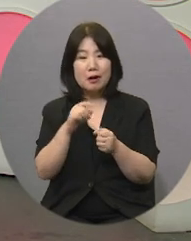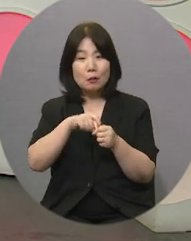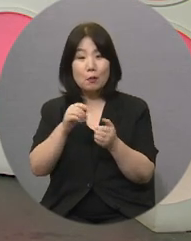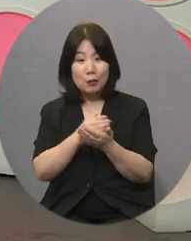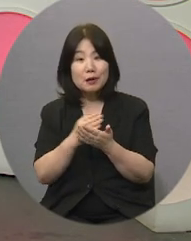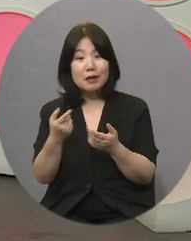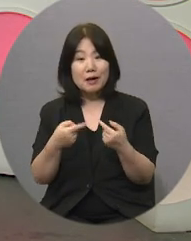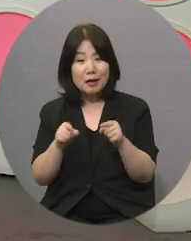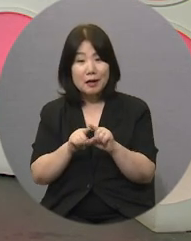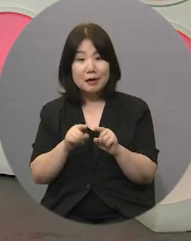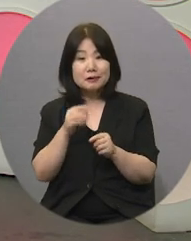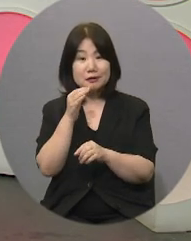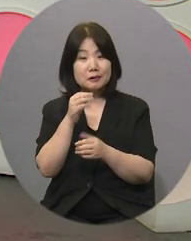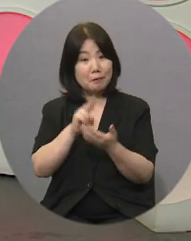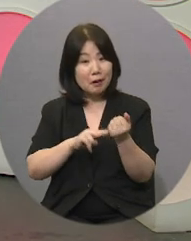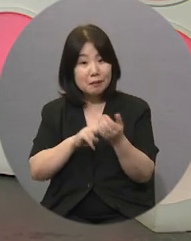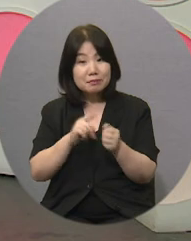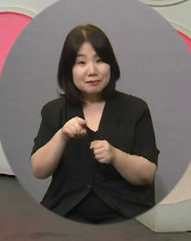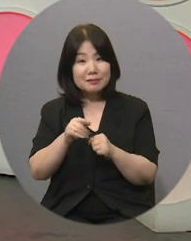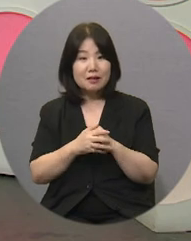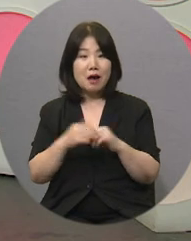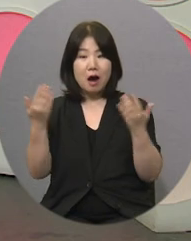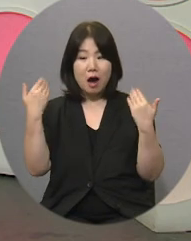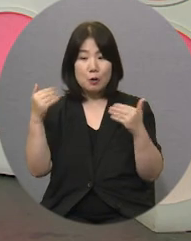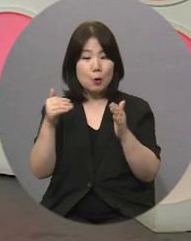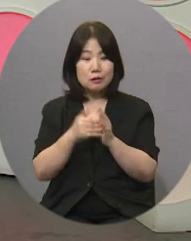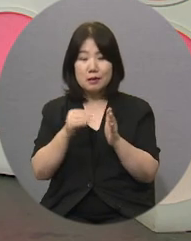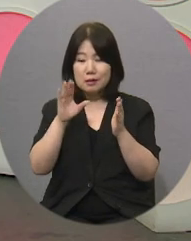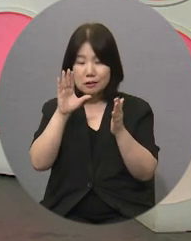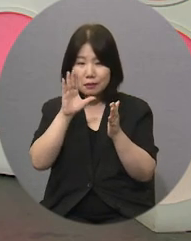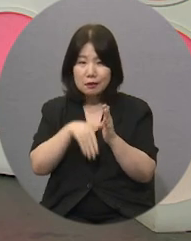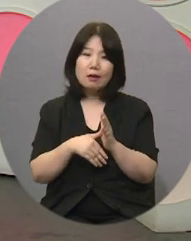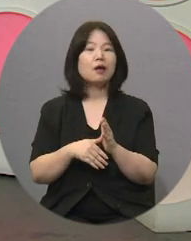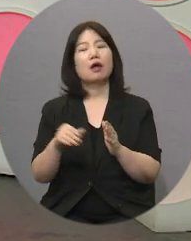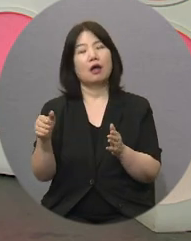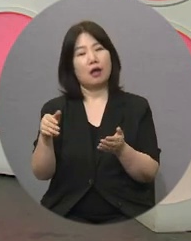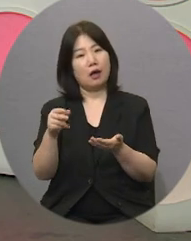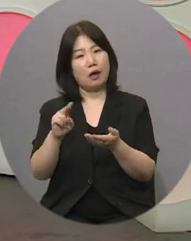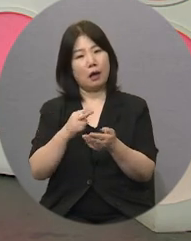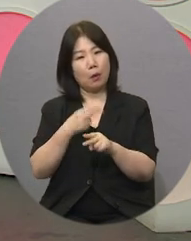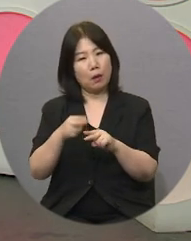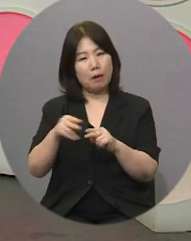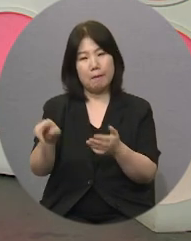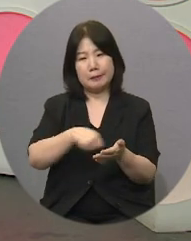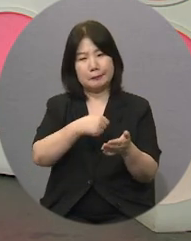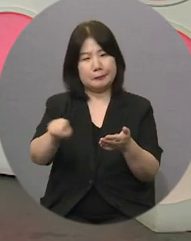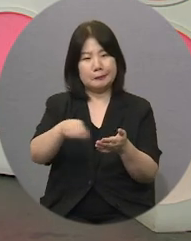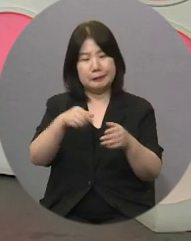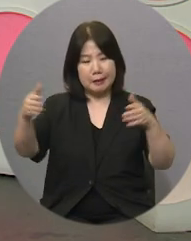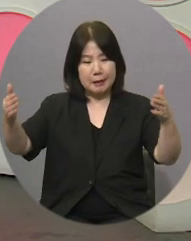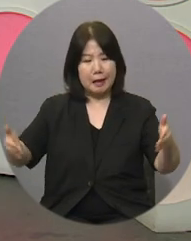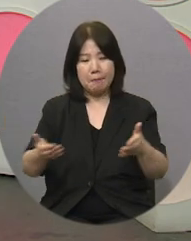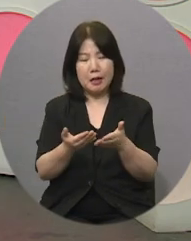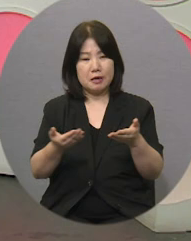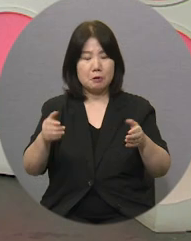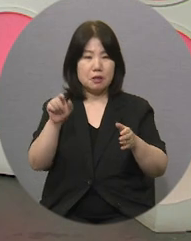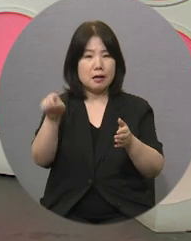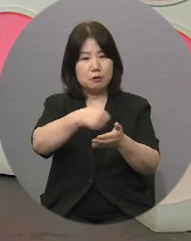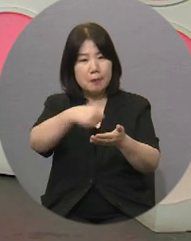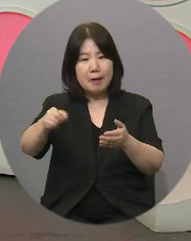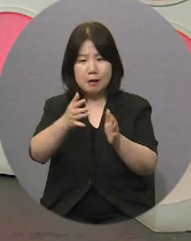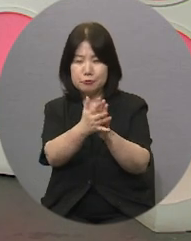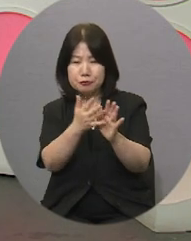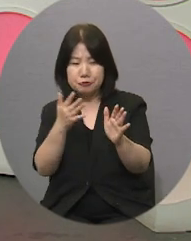그러면 학교 끝나는 시간에 또 그게 또 막 팔아야 되니까 막 요리해가지고 막 지적지적 거리면서 또 줄